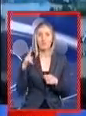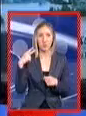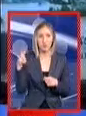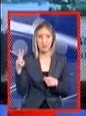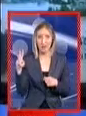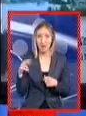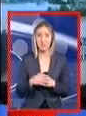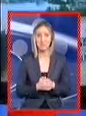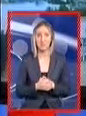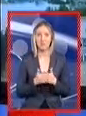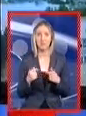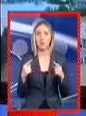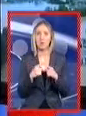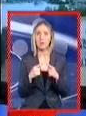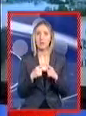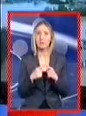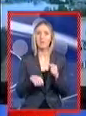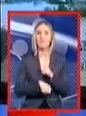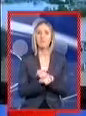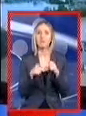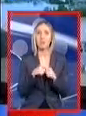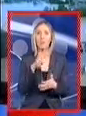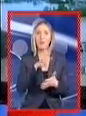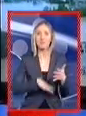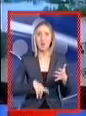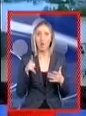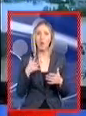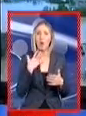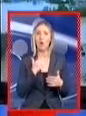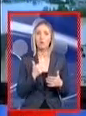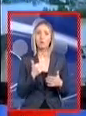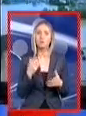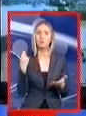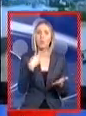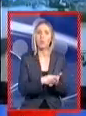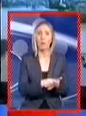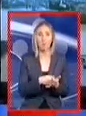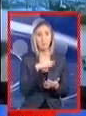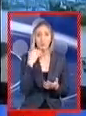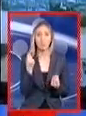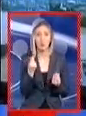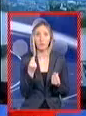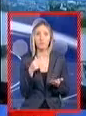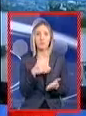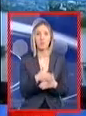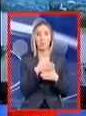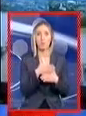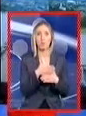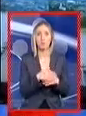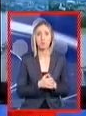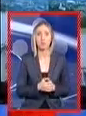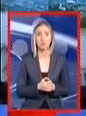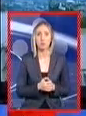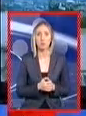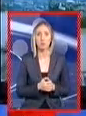nas je kontaktirala danas i fudbalski klub Barcelona, koja želi da uplati veliku svotu novca pomoći. Javljeni su